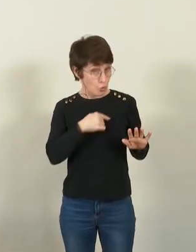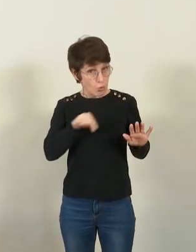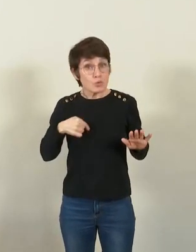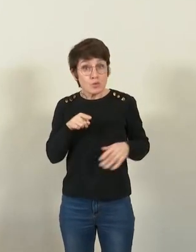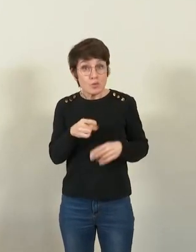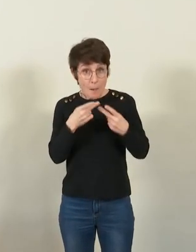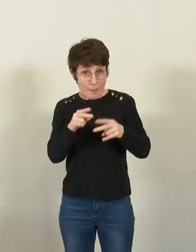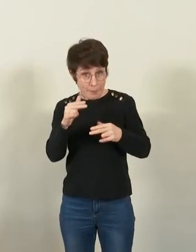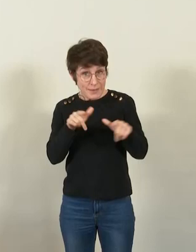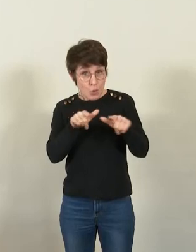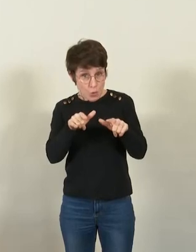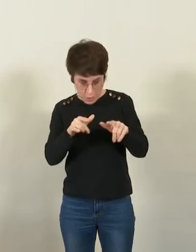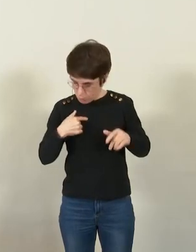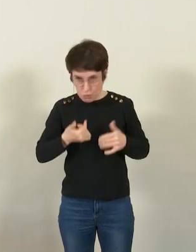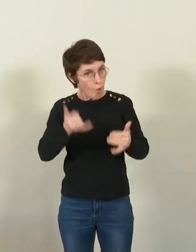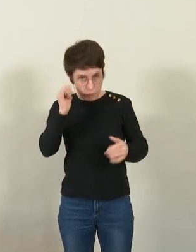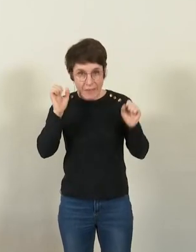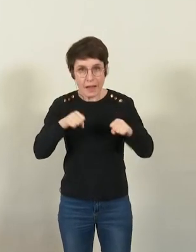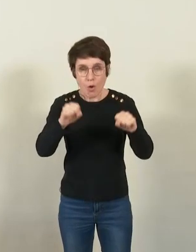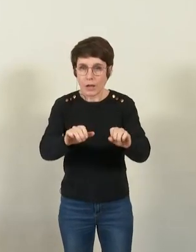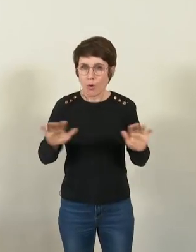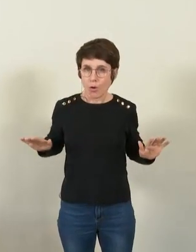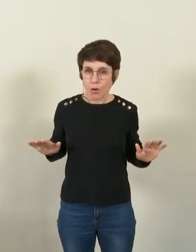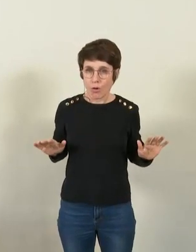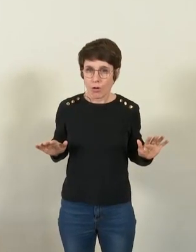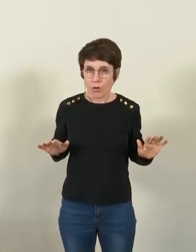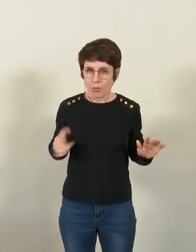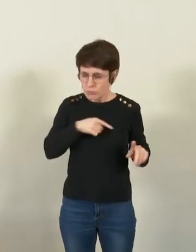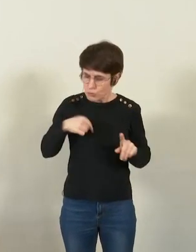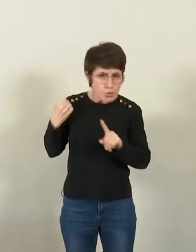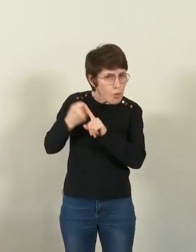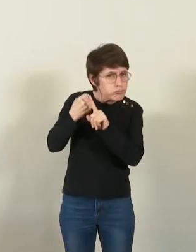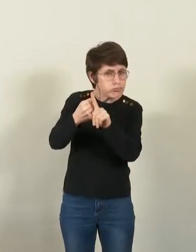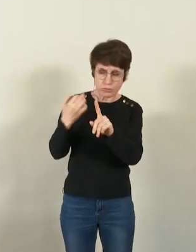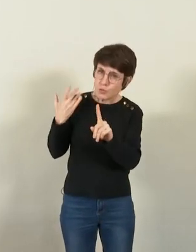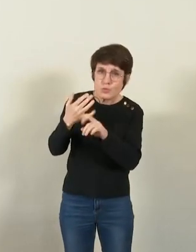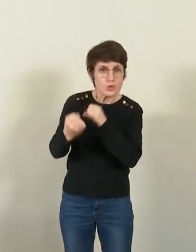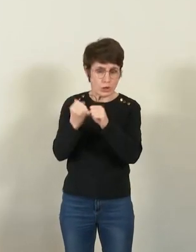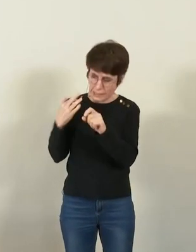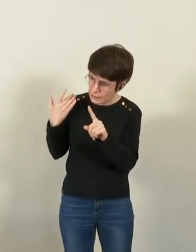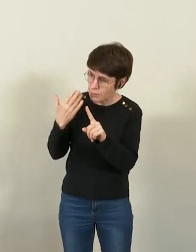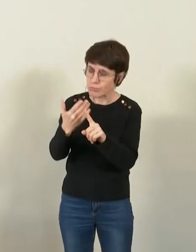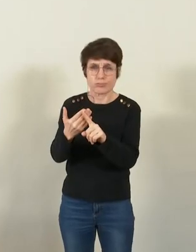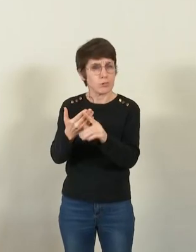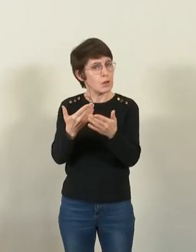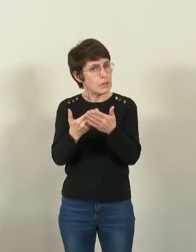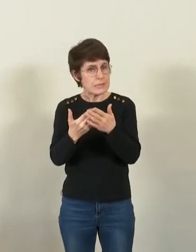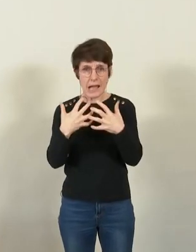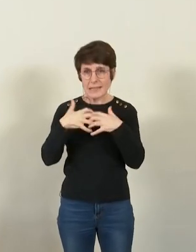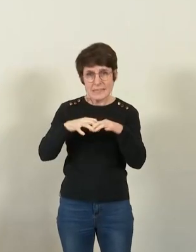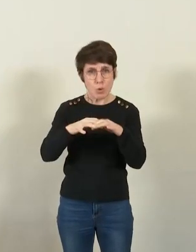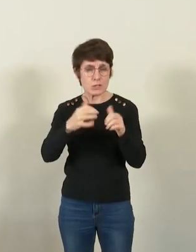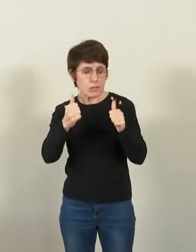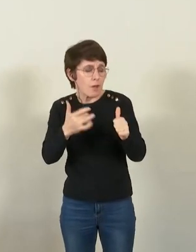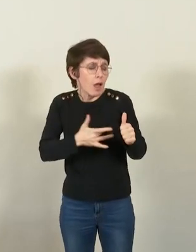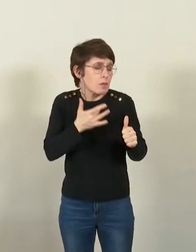à cette expérimentation du permis de louer c'est quelque chose qu'on a qu'on a défendu depuis plusieurs années et qui est un dispositif intéressant même